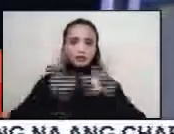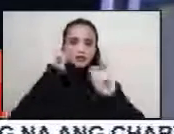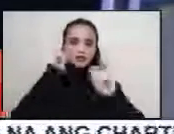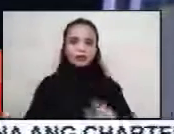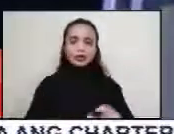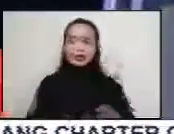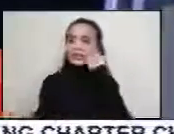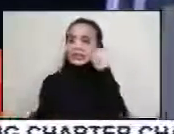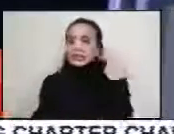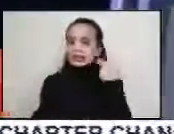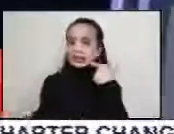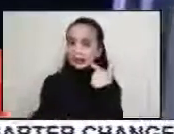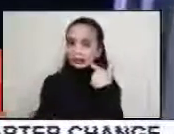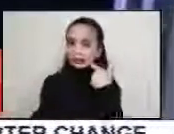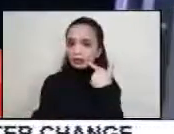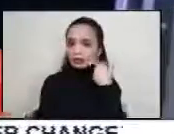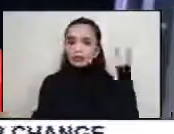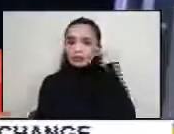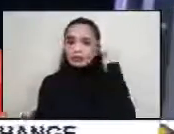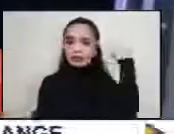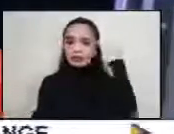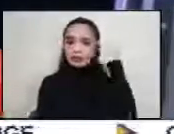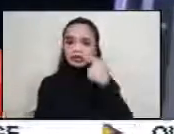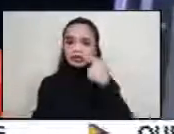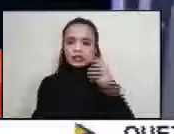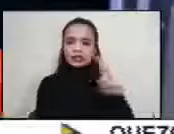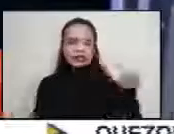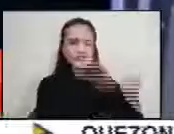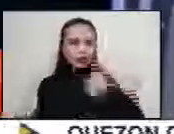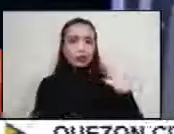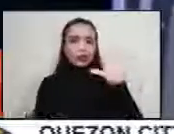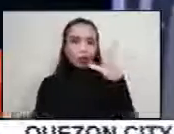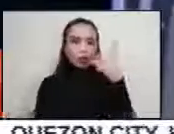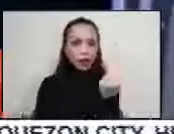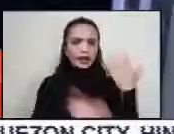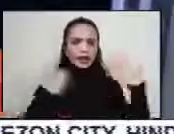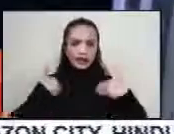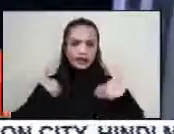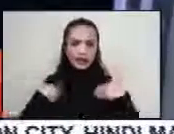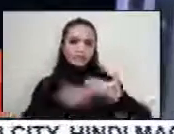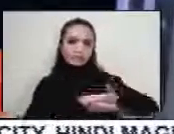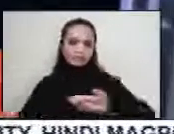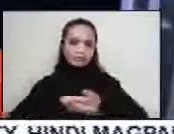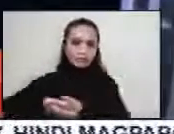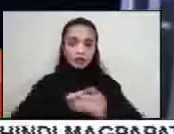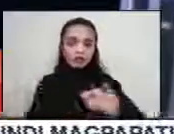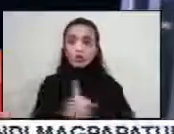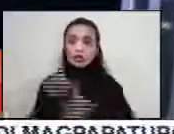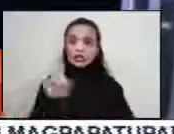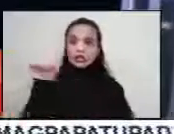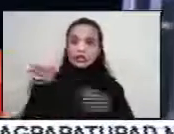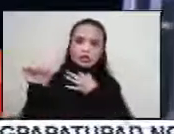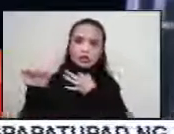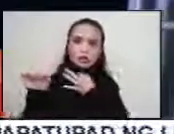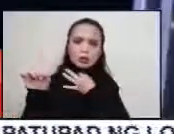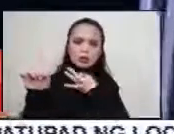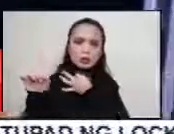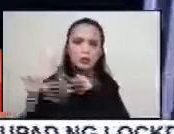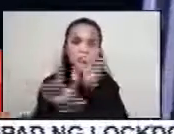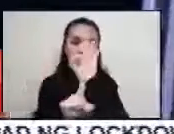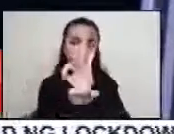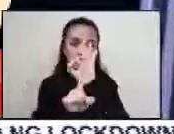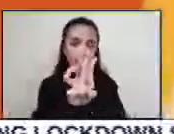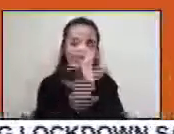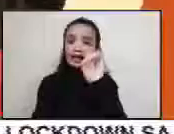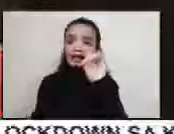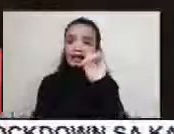writers, producers, everybody, cameramen na magkasama-sama tayo lahat dito. You know, Viva has brought this together and made this possible, so maraming salamat sa Viva